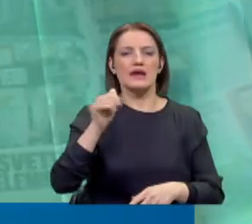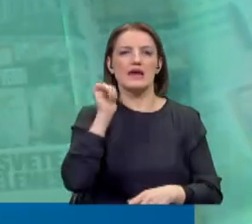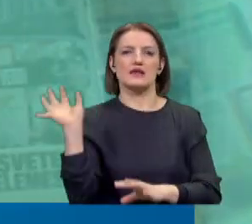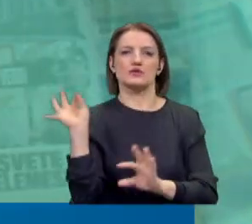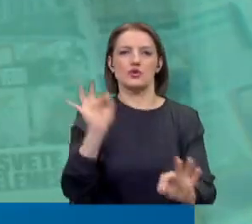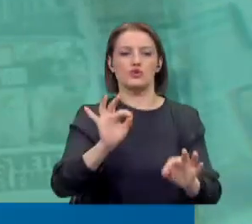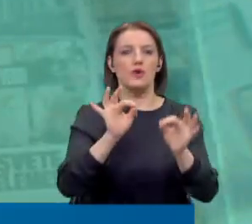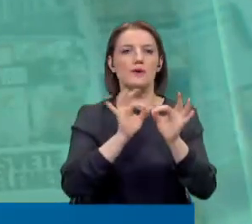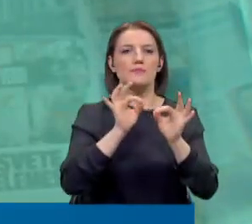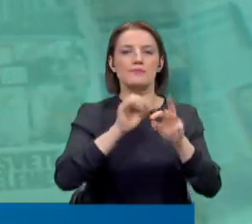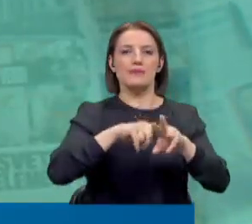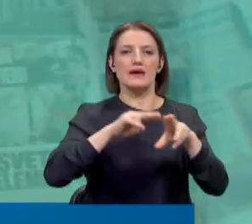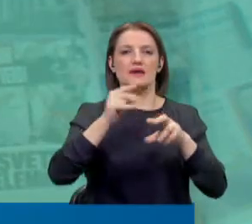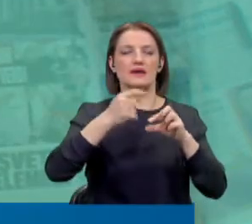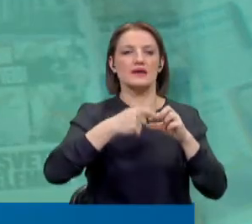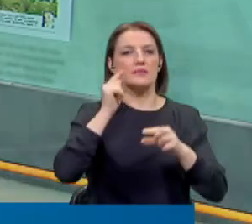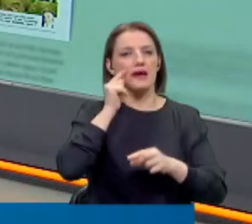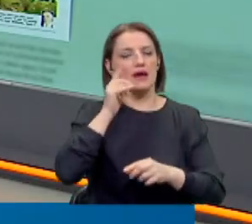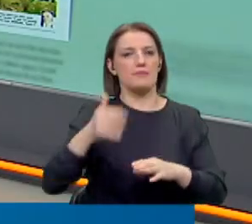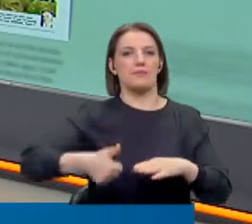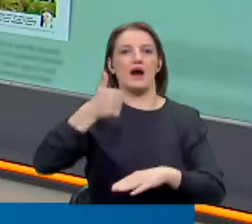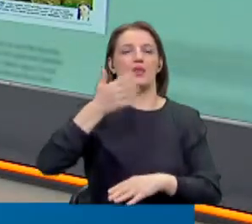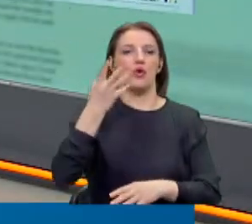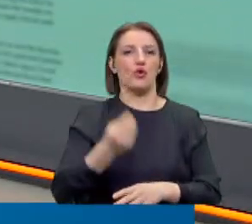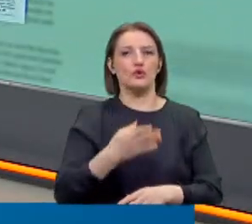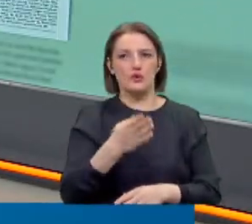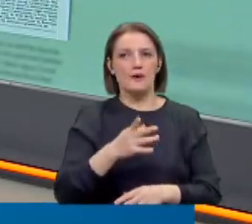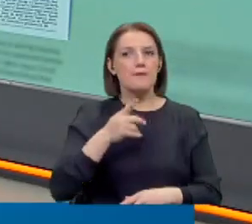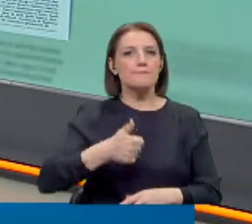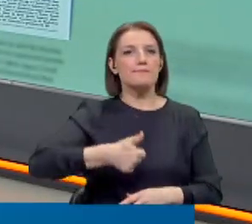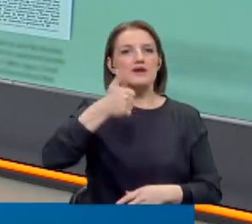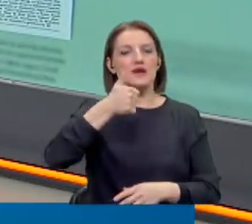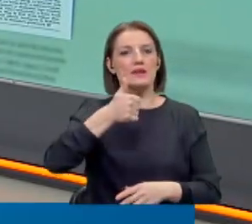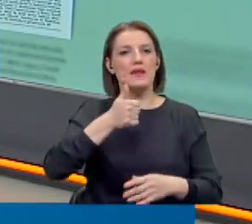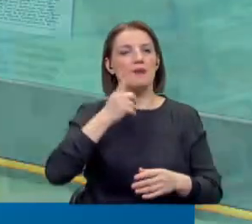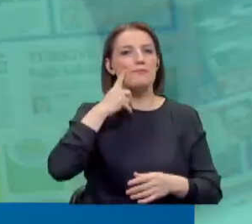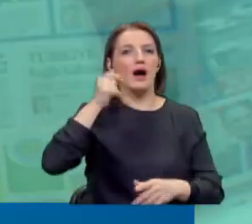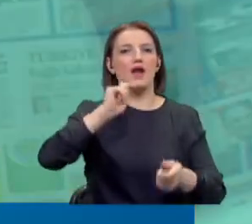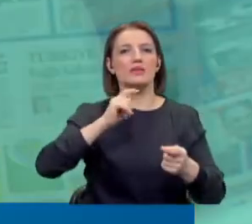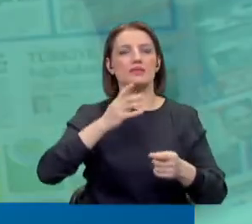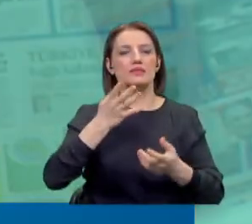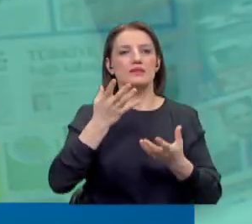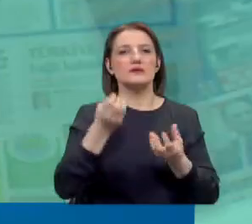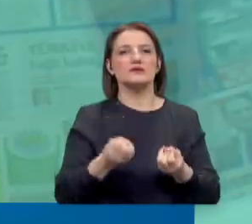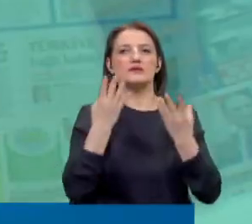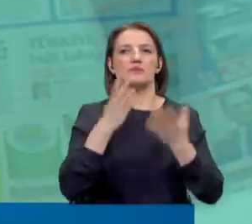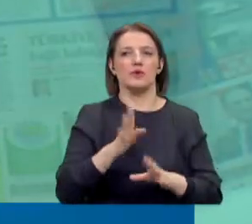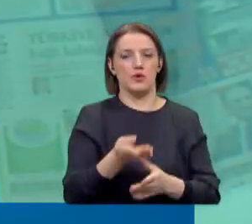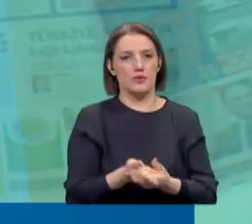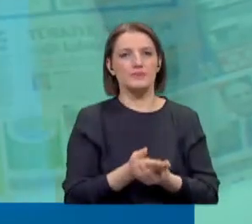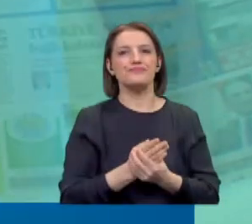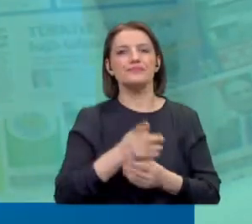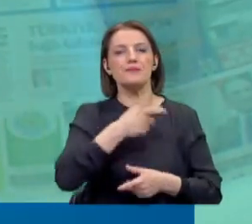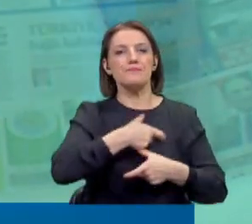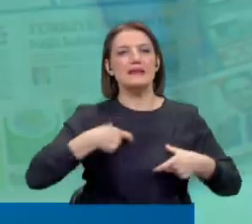Bozdağ bakan oldu karar gazetesi başkanlığa bakan dayanmıyor manşetiyle okurlarının karşısına çıktı